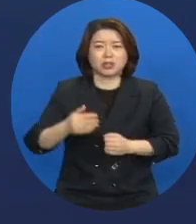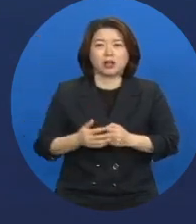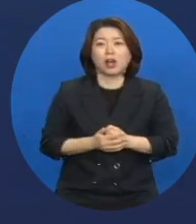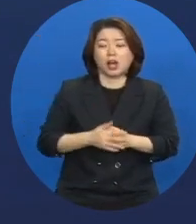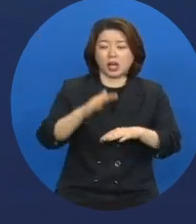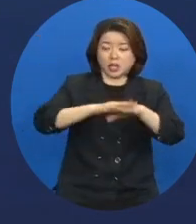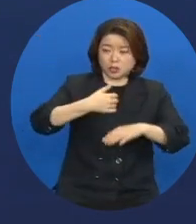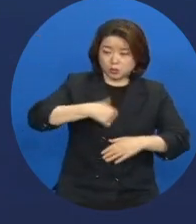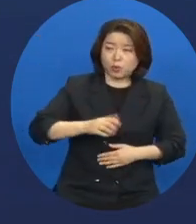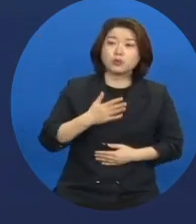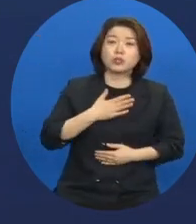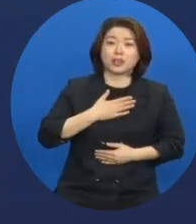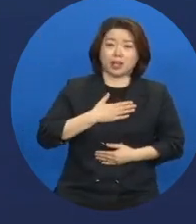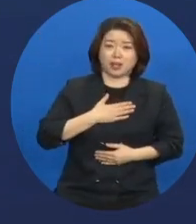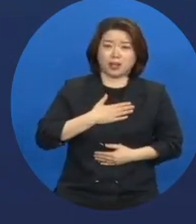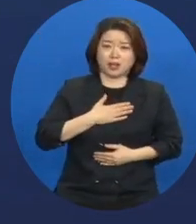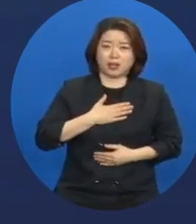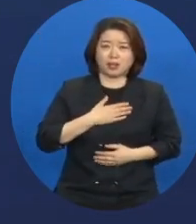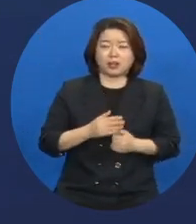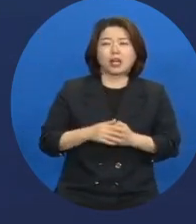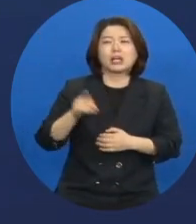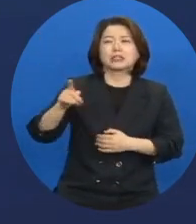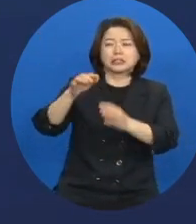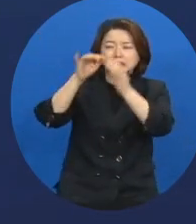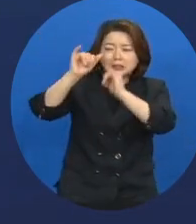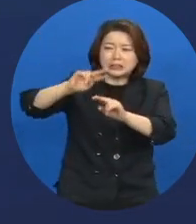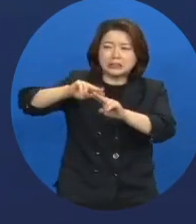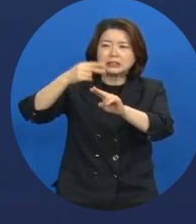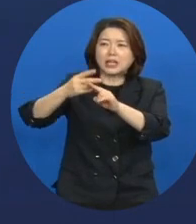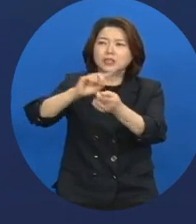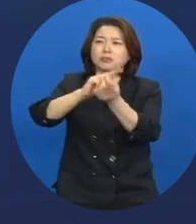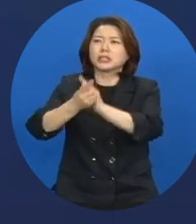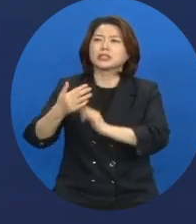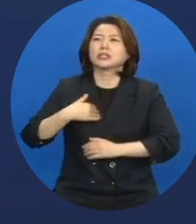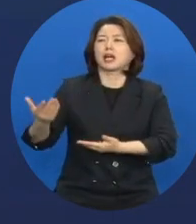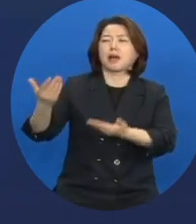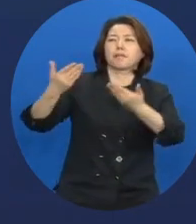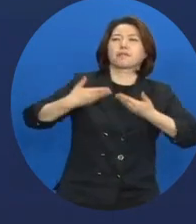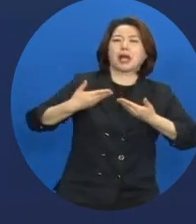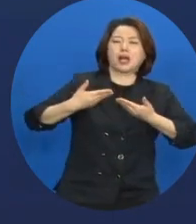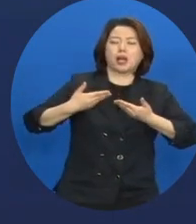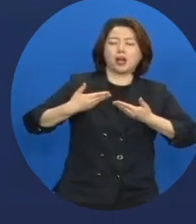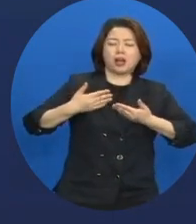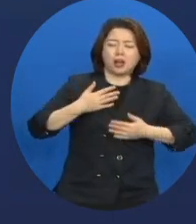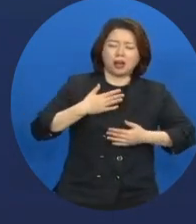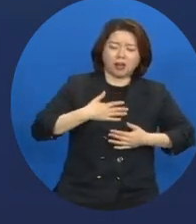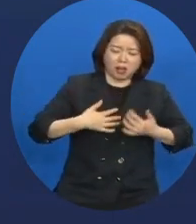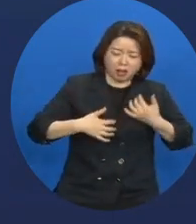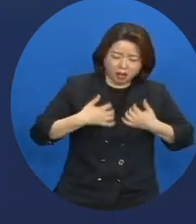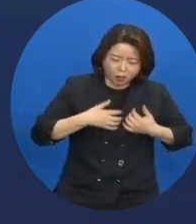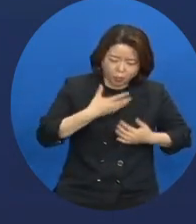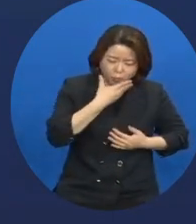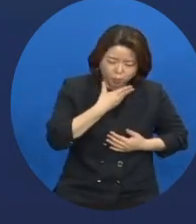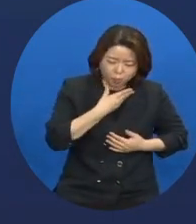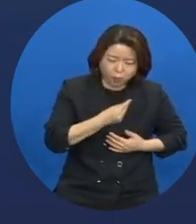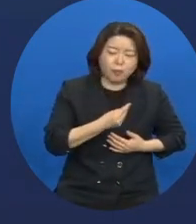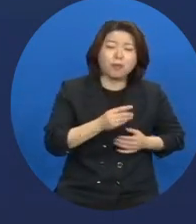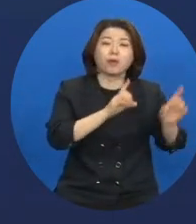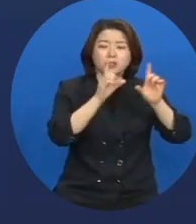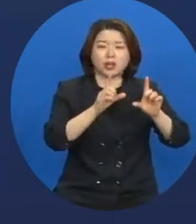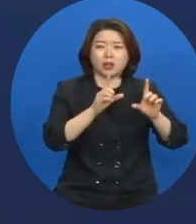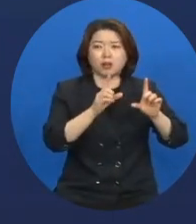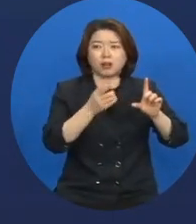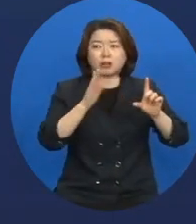손주인 제가 그 상급으로 이렇게 호강하는 모양이구나. 근데 그게 왜 그렇게 슬프죠?